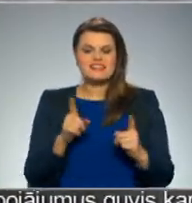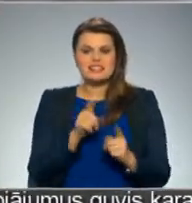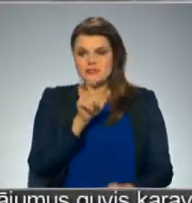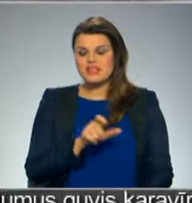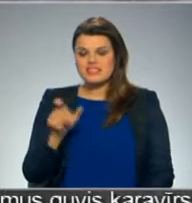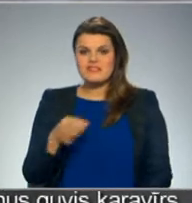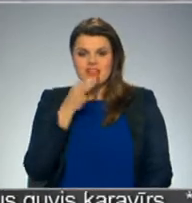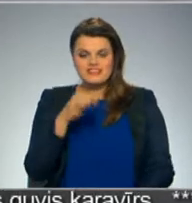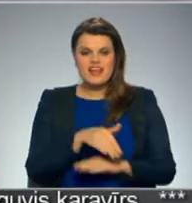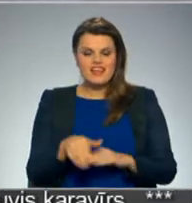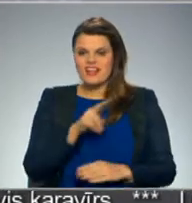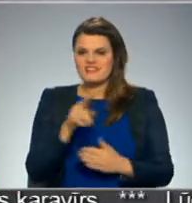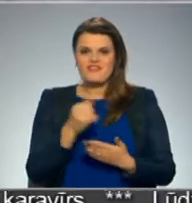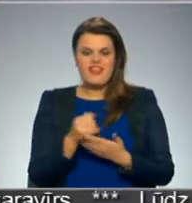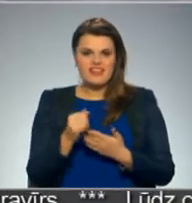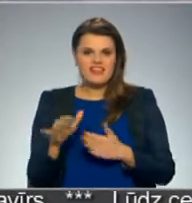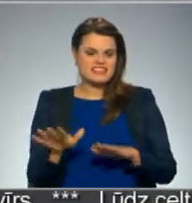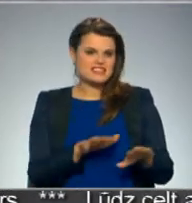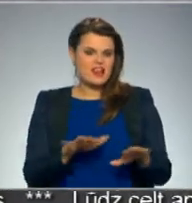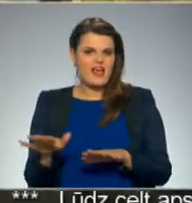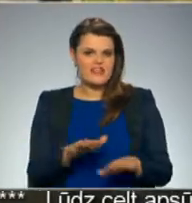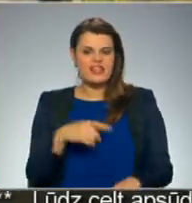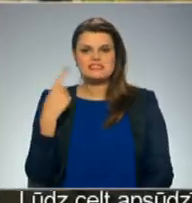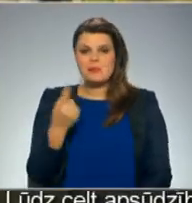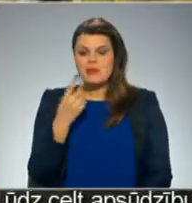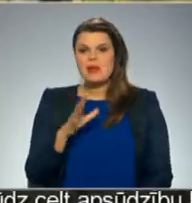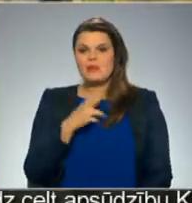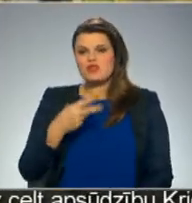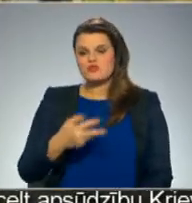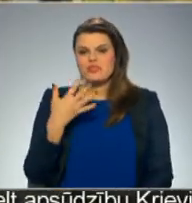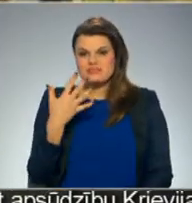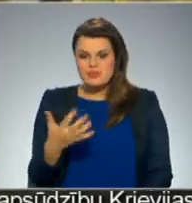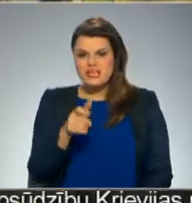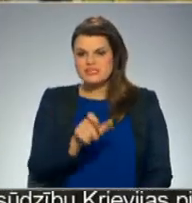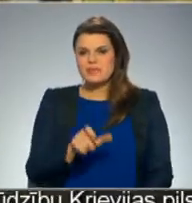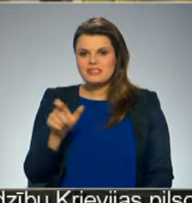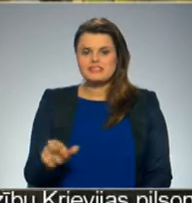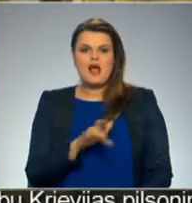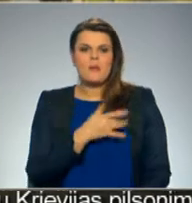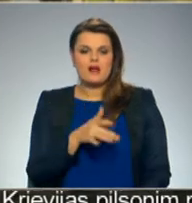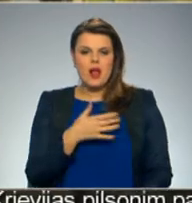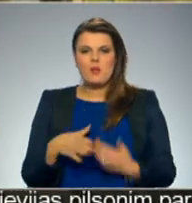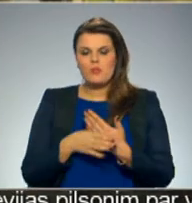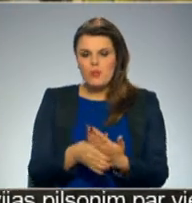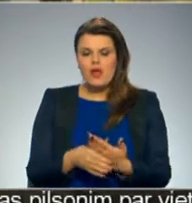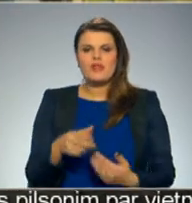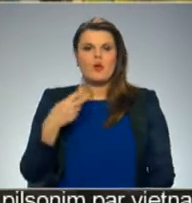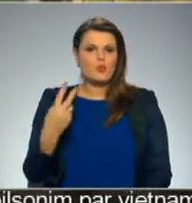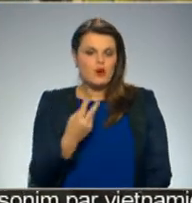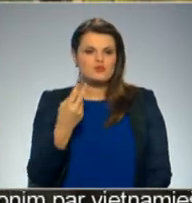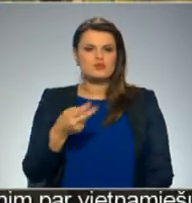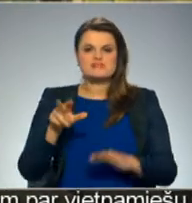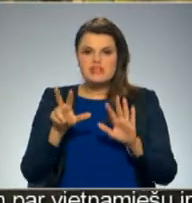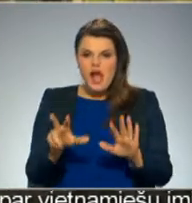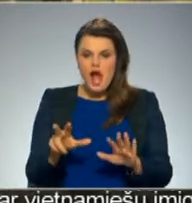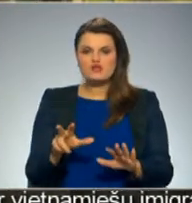atzīst, ietves ir netīrītas un slidenas. Pirmdien bija 25 pacienti apkalpoti traupunktā, otrdien